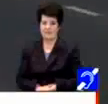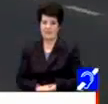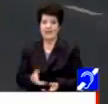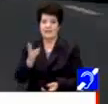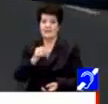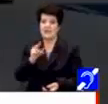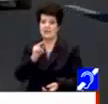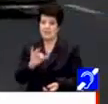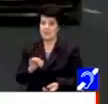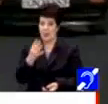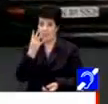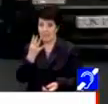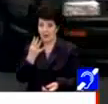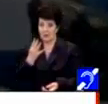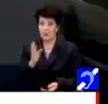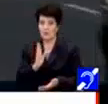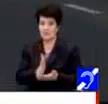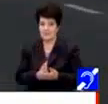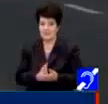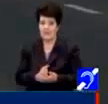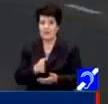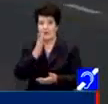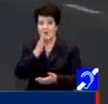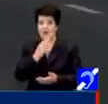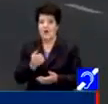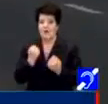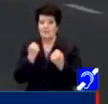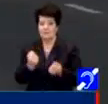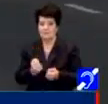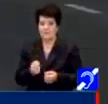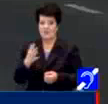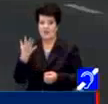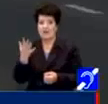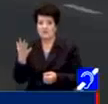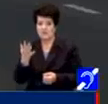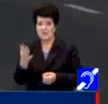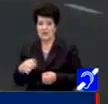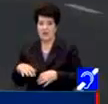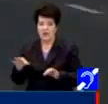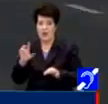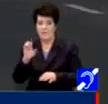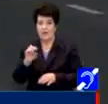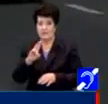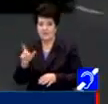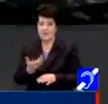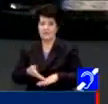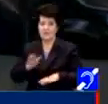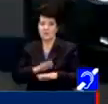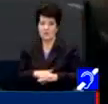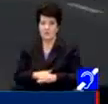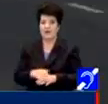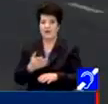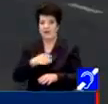Deși sunt 4 benzi de circulație, în orele de vârf, șoferii o creează și pe a 5-a bandă de circulație. Din cauza